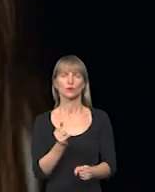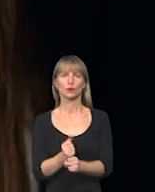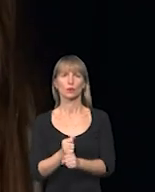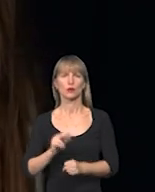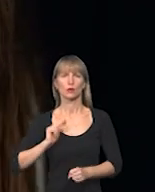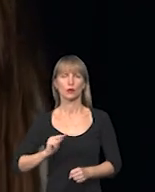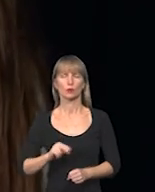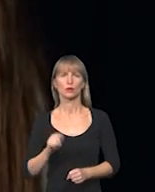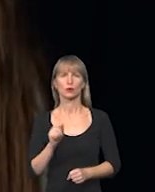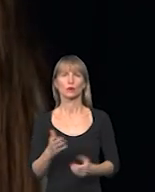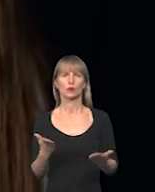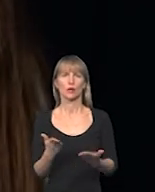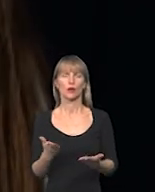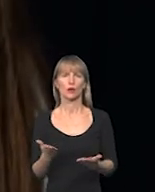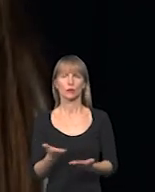ми кооперуємося.